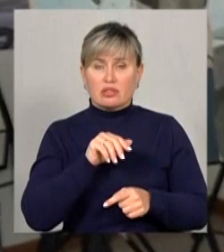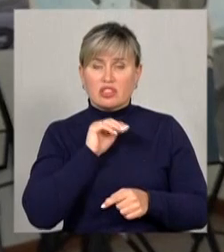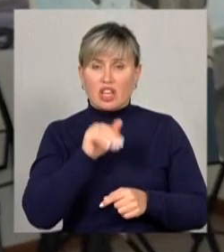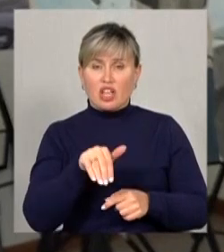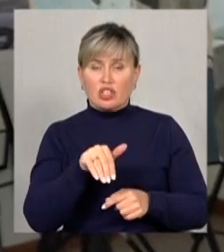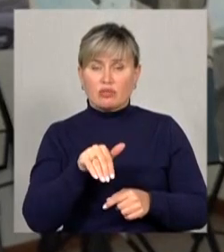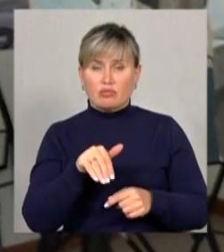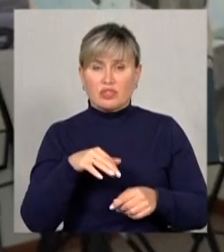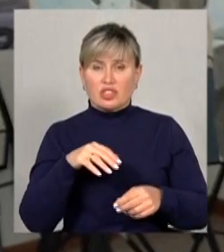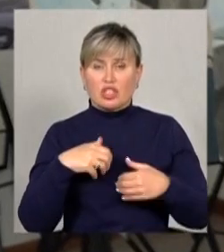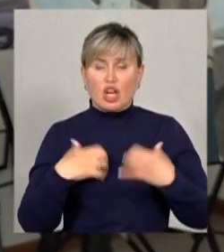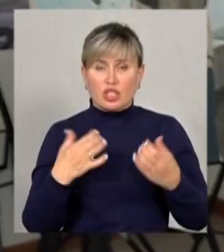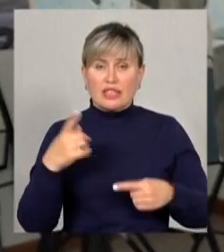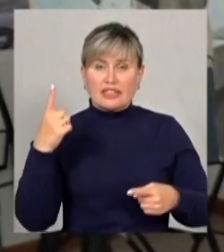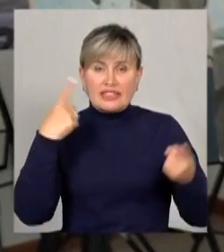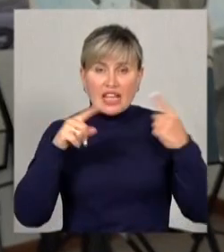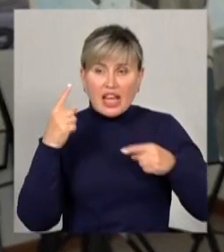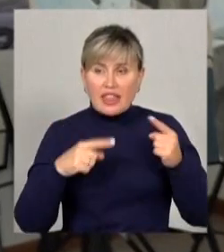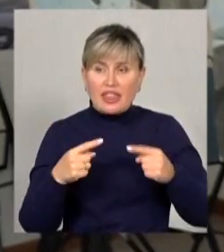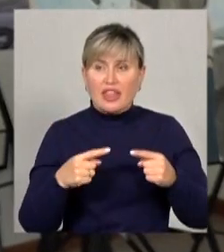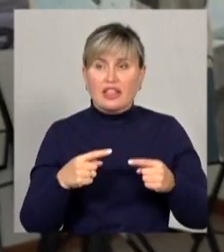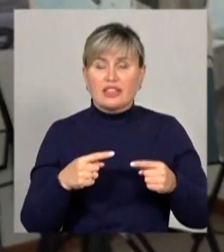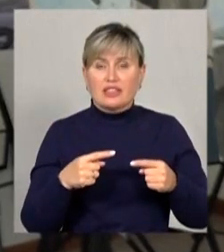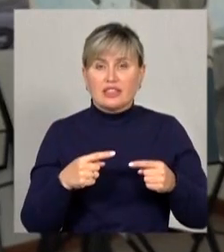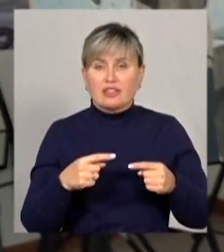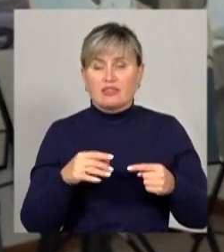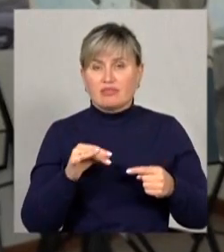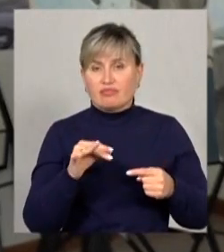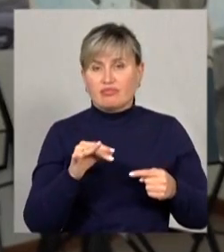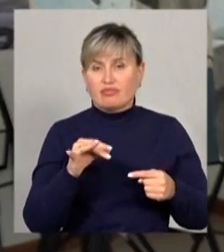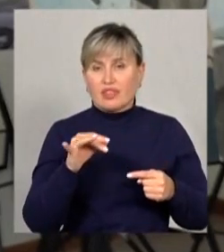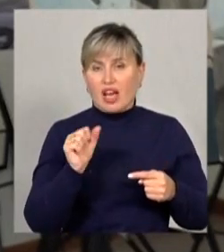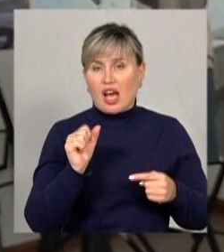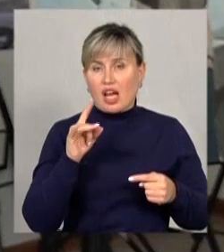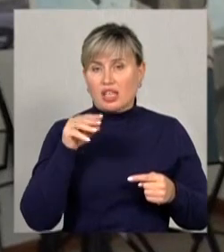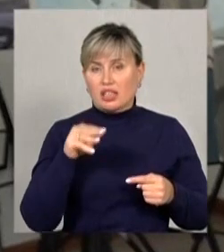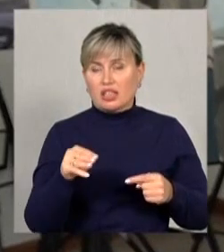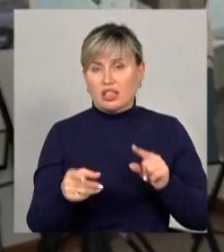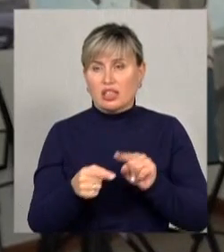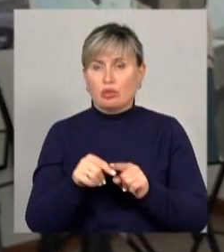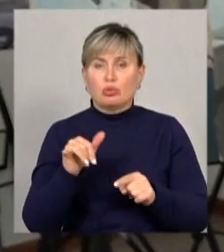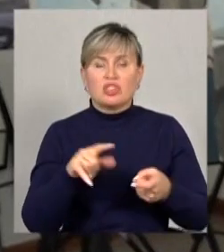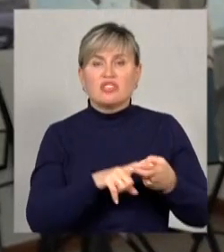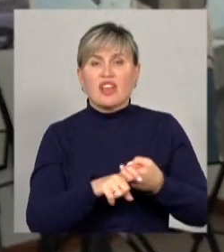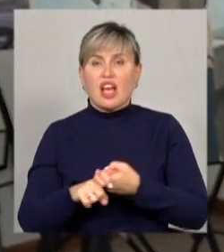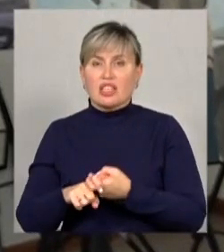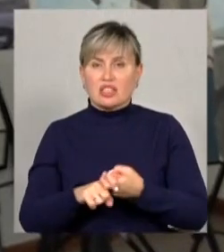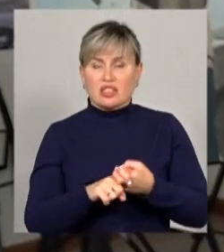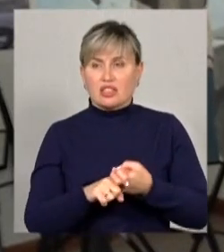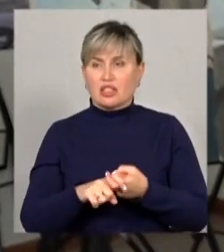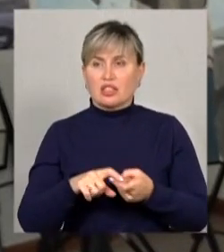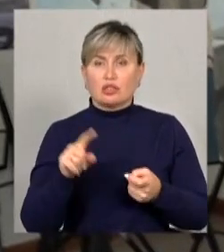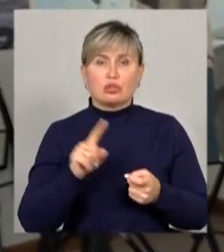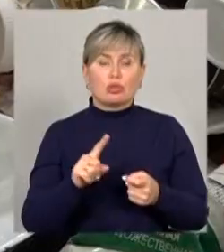дизайнеры и digital art. Вот у них прям связано вот с тем,